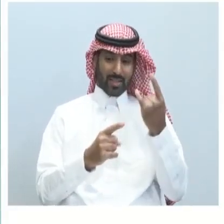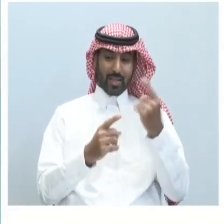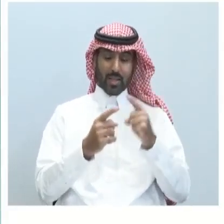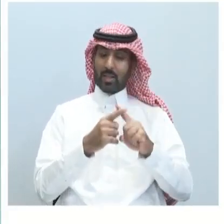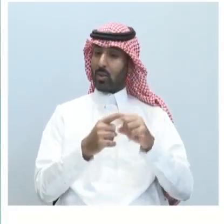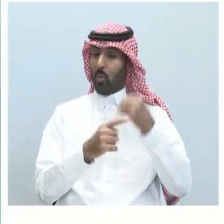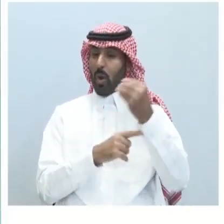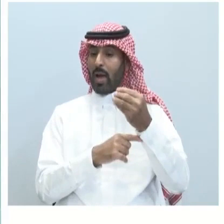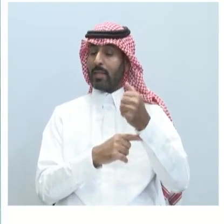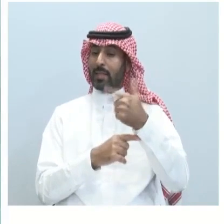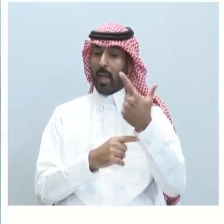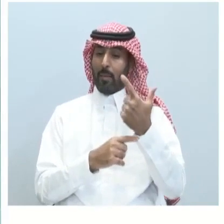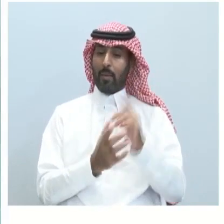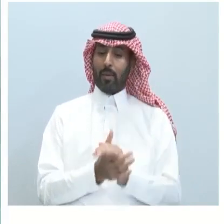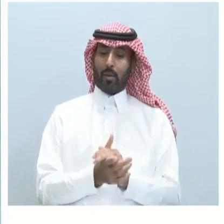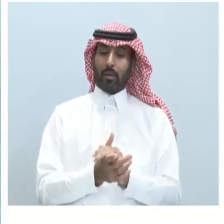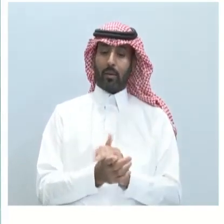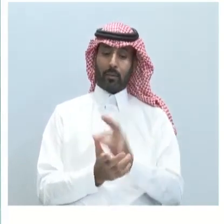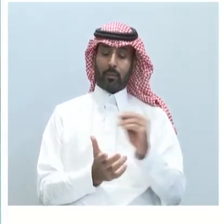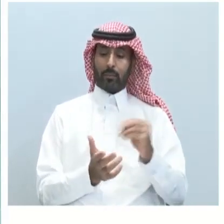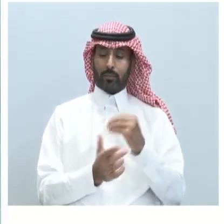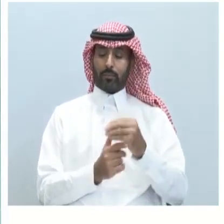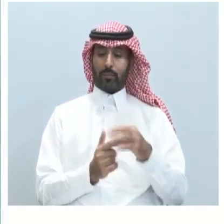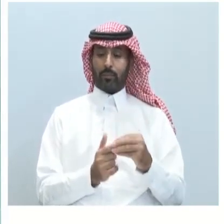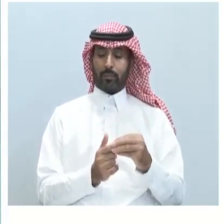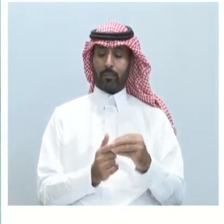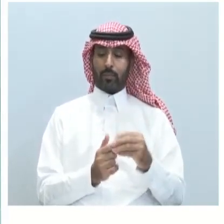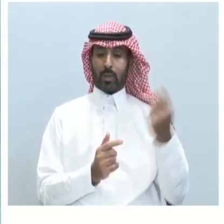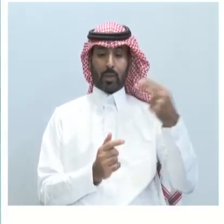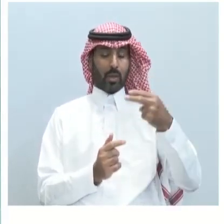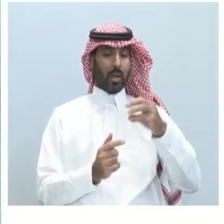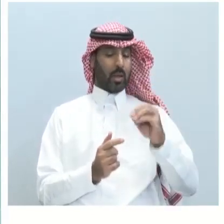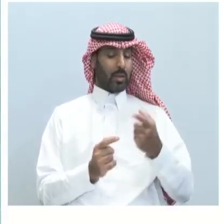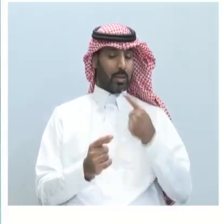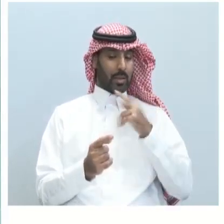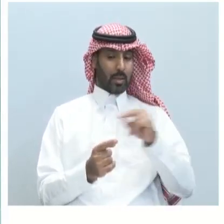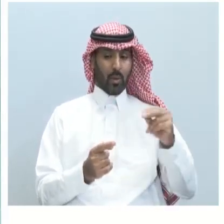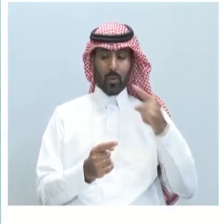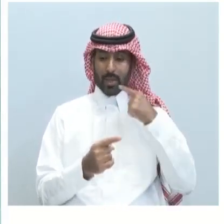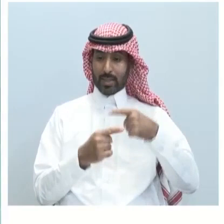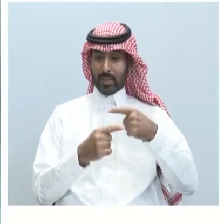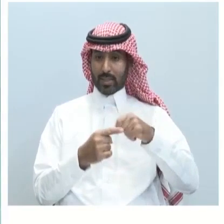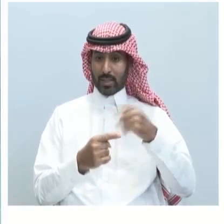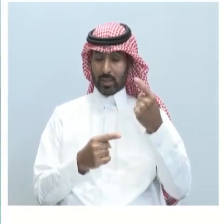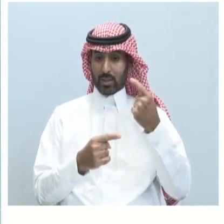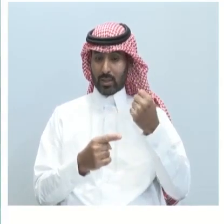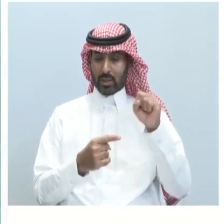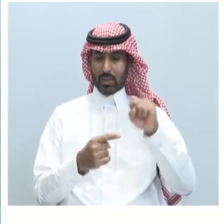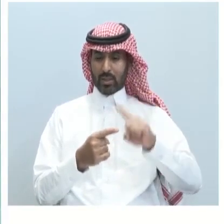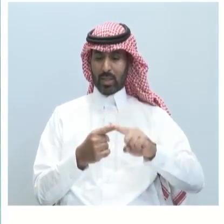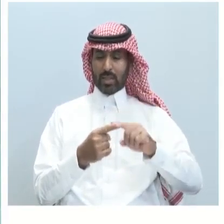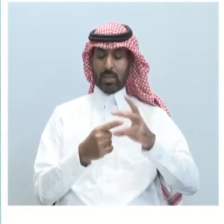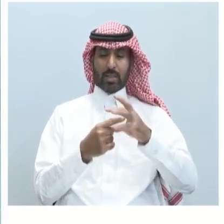لانه متعادل لانه الماء النقي متعادل فبالتالي الهيدروجين يساوي اس سالب سبعه وبالطبع الهيدروكسيد سوف تكون